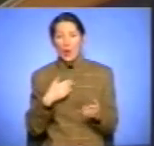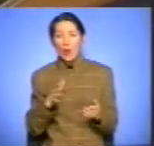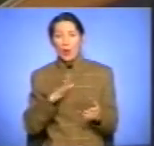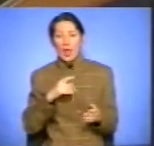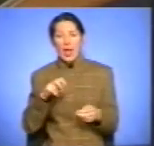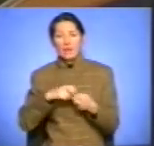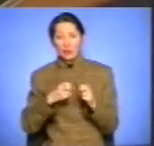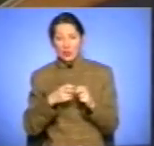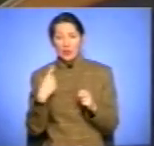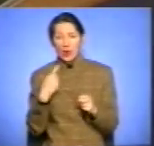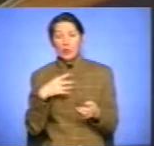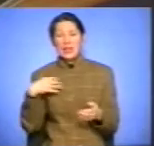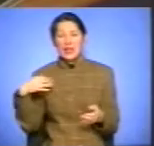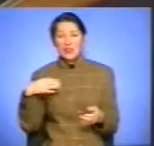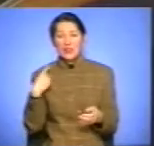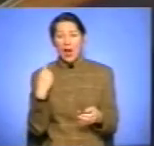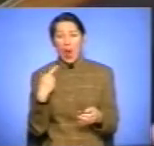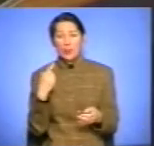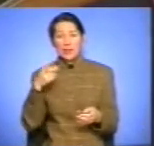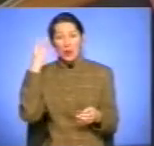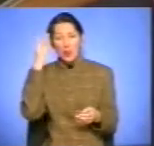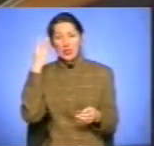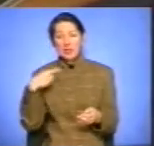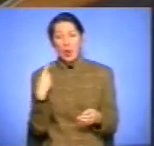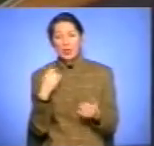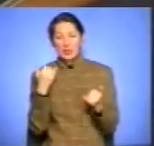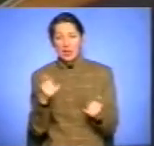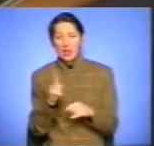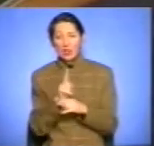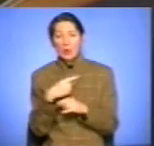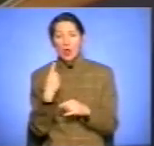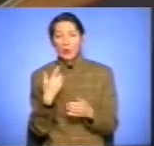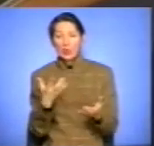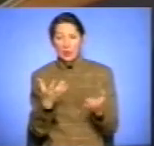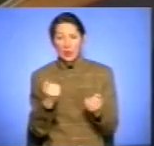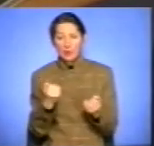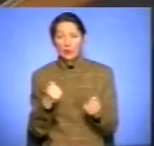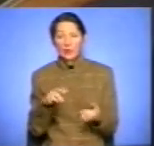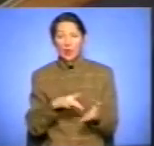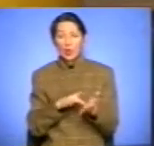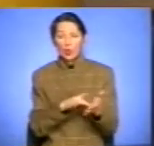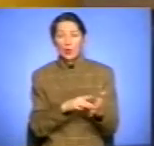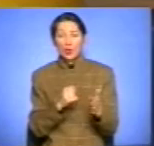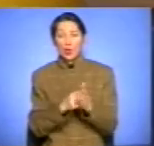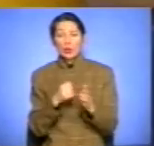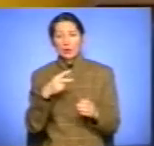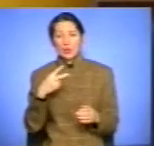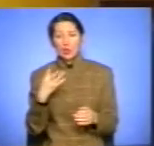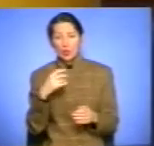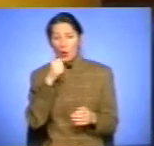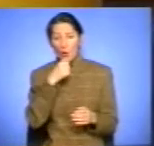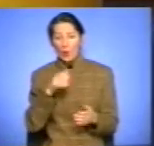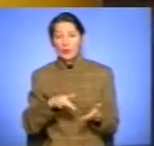івано-франківську у вас Львівську область Хмельницька область і зараз Тернопільська область берем тобто ту розрахований до 2014 року концерт